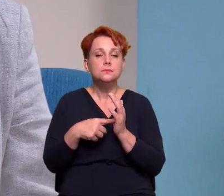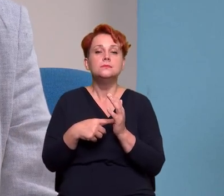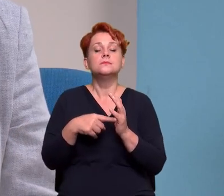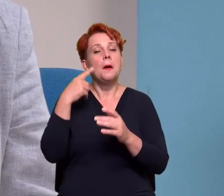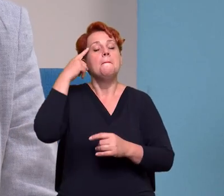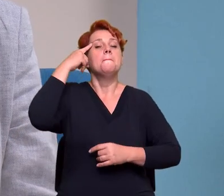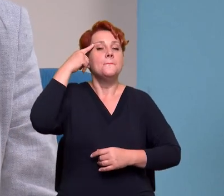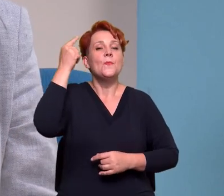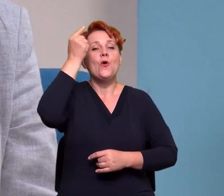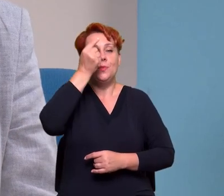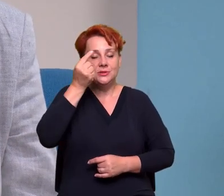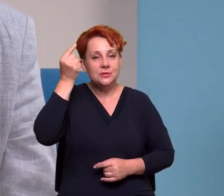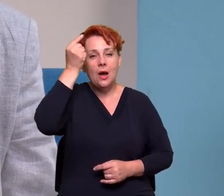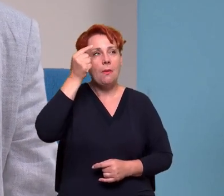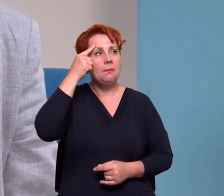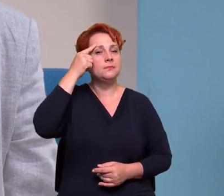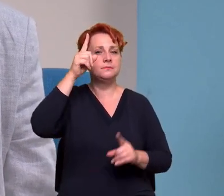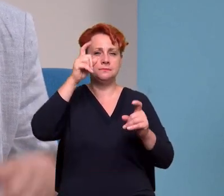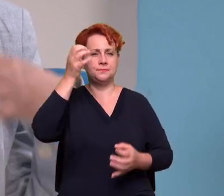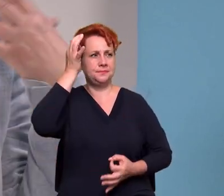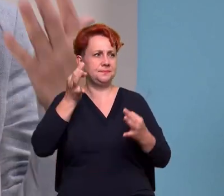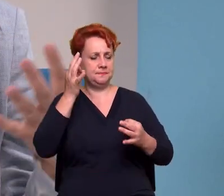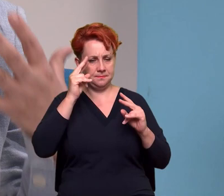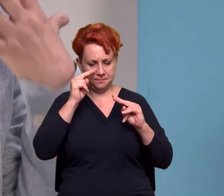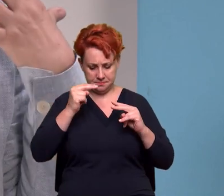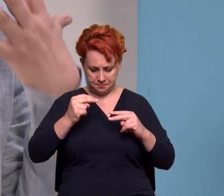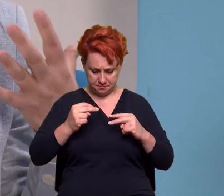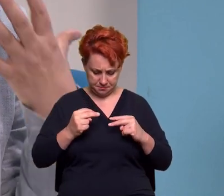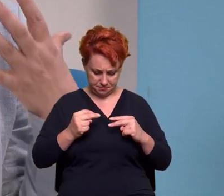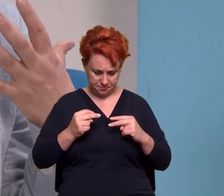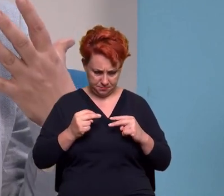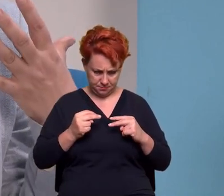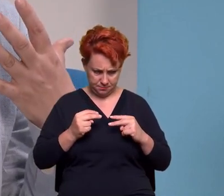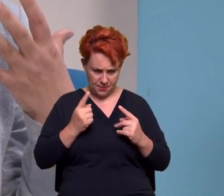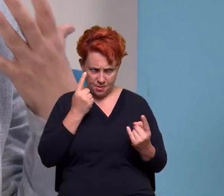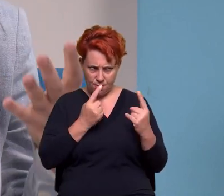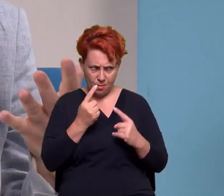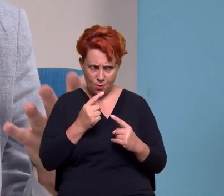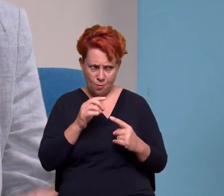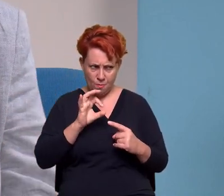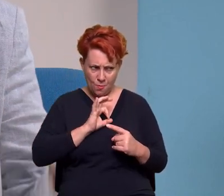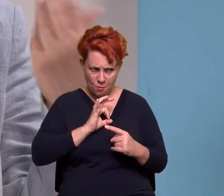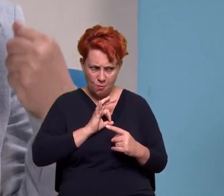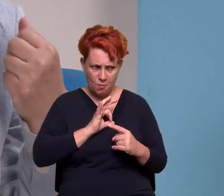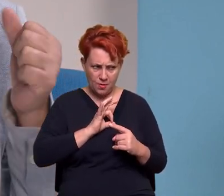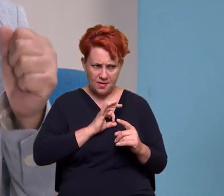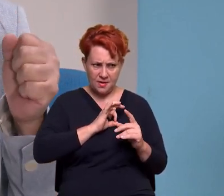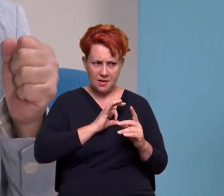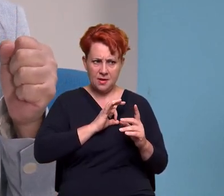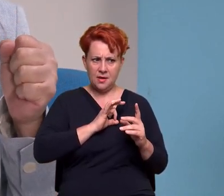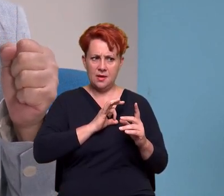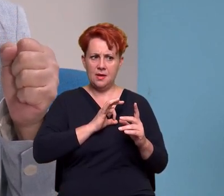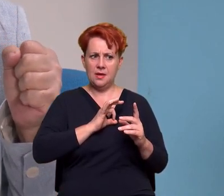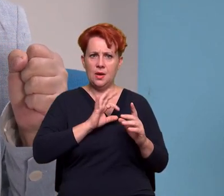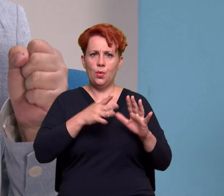że zaczęłam się zastanawiać nad sobą i pomyślałam, że muszę ograniczyć moje seanse wyjmowania